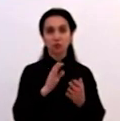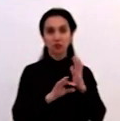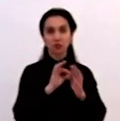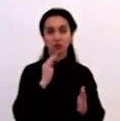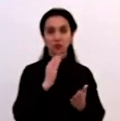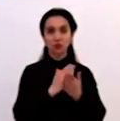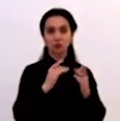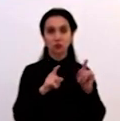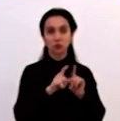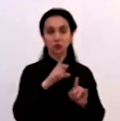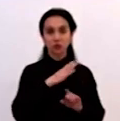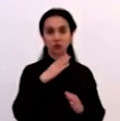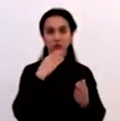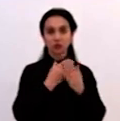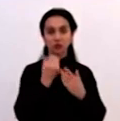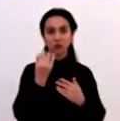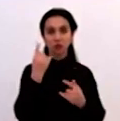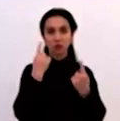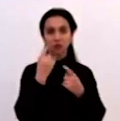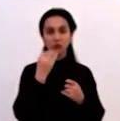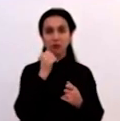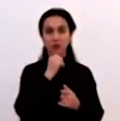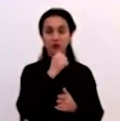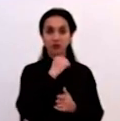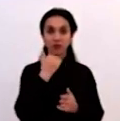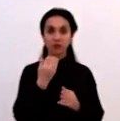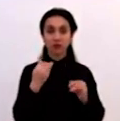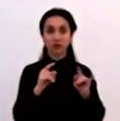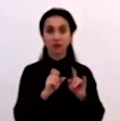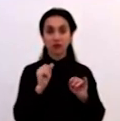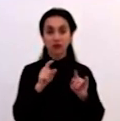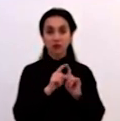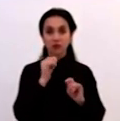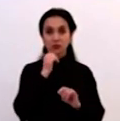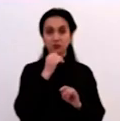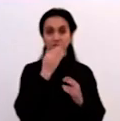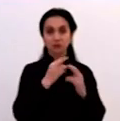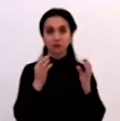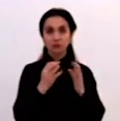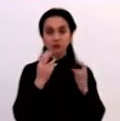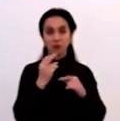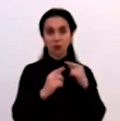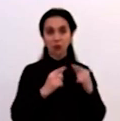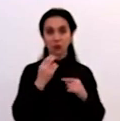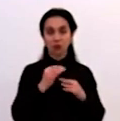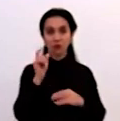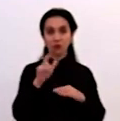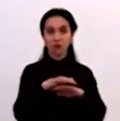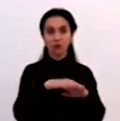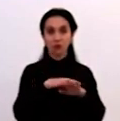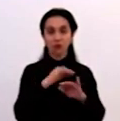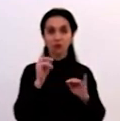tizimida mavjud bo'lgan shaxsiy ma'lumotlarning maxfiyligi va konfidensialligini saqlash orqali